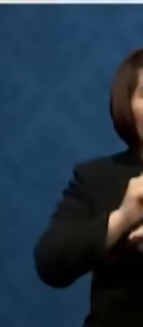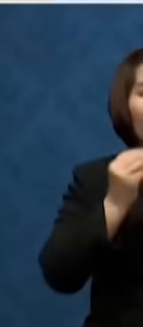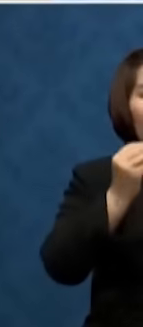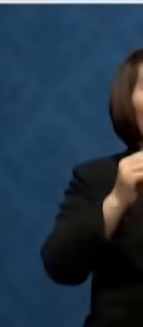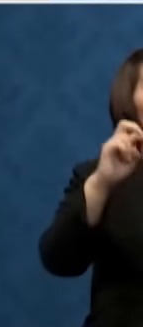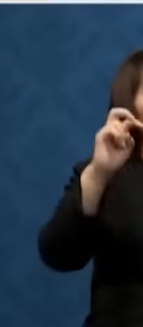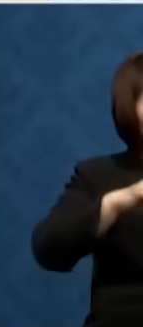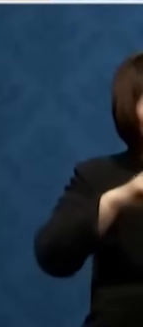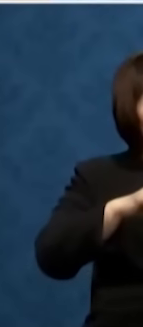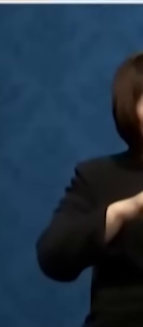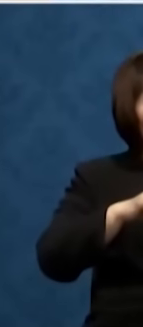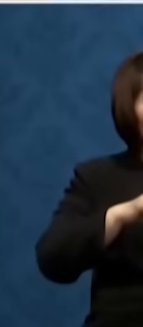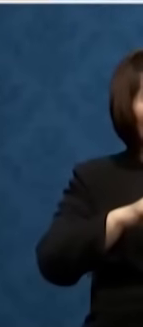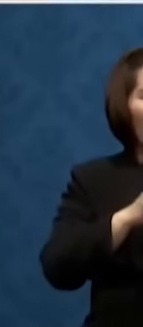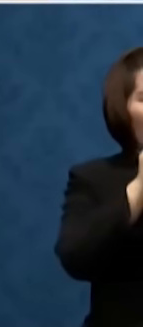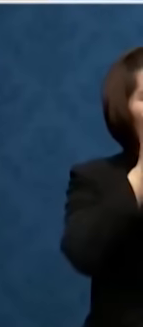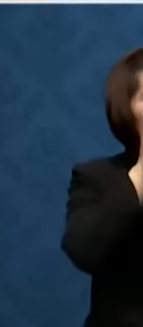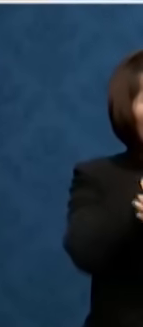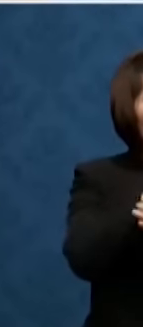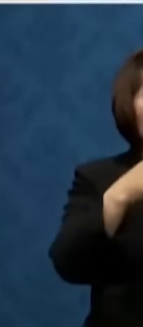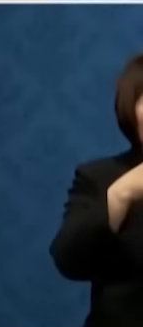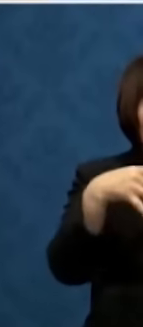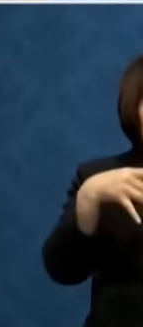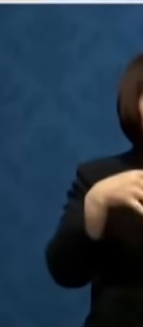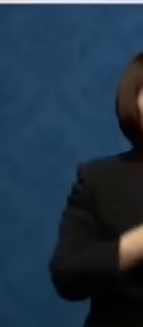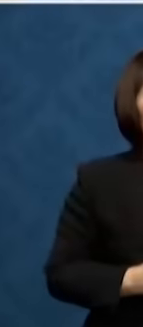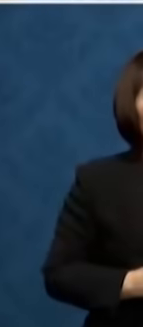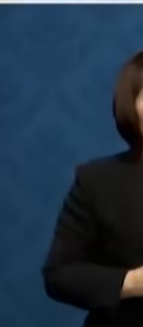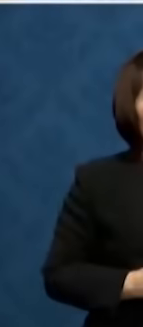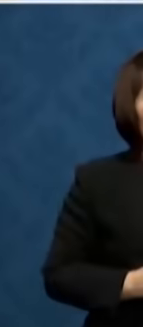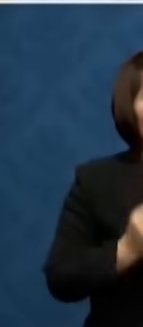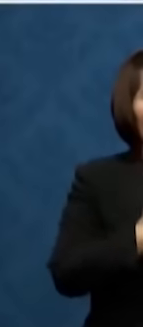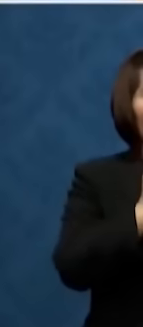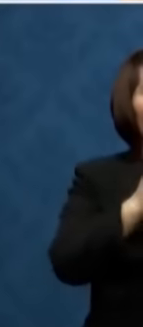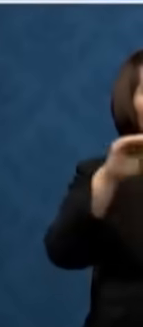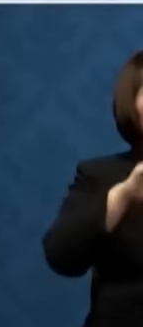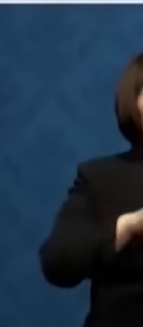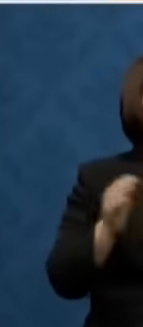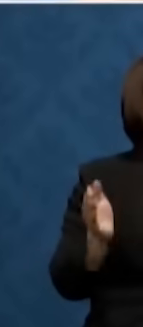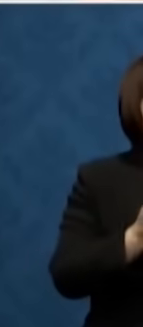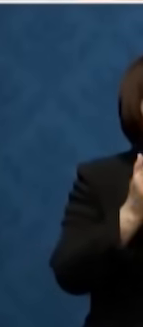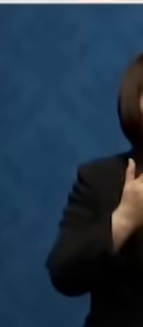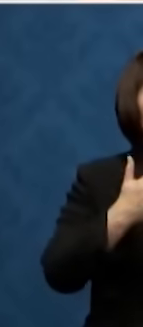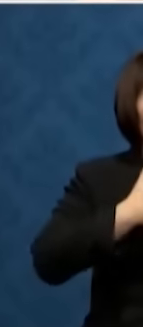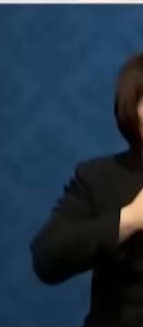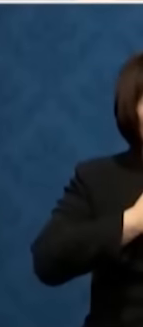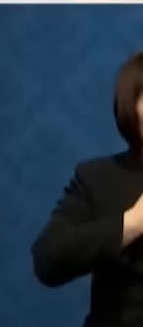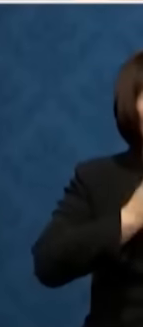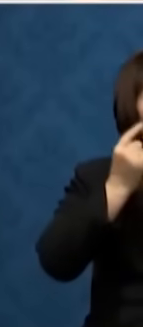ตินะครับที่ขัดกับข้อบังคับเนี่ยจริงๆกระบวนการที่ทำไปอยู่เนี่ยผมก็มีความเห็นแล้วก็สมาชิกท